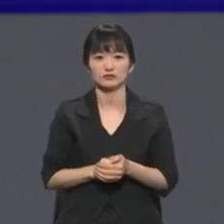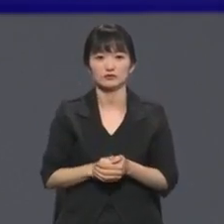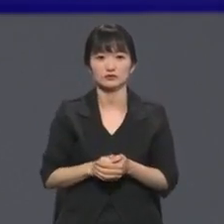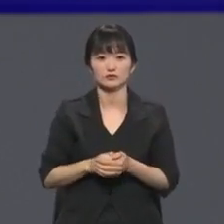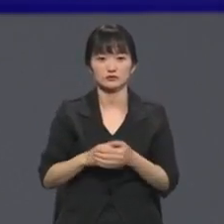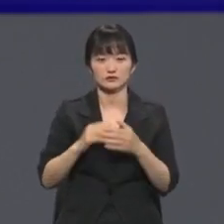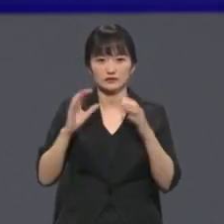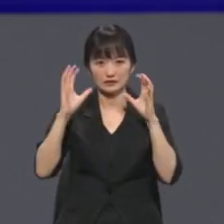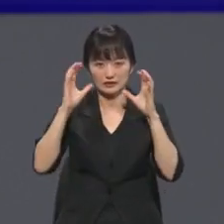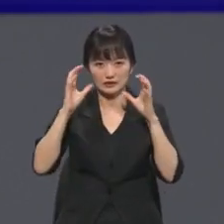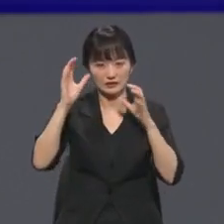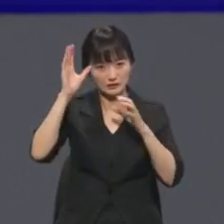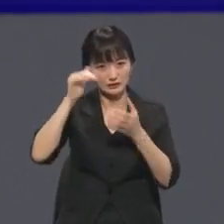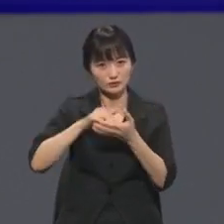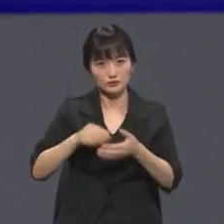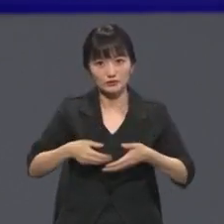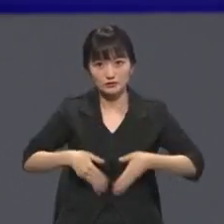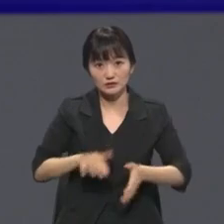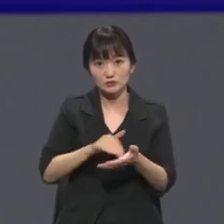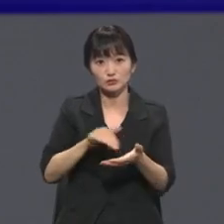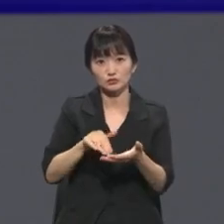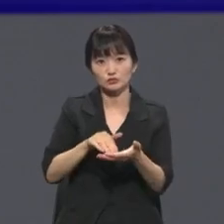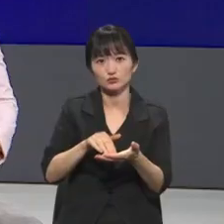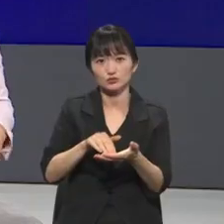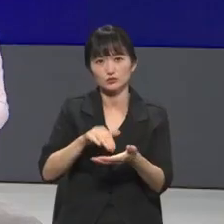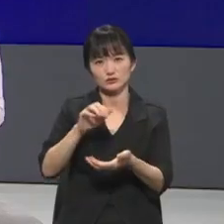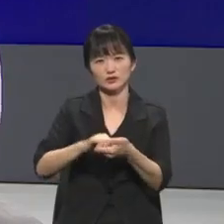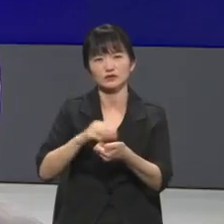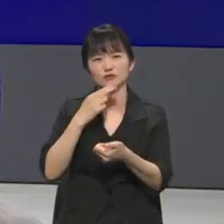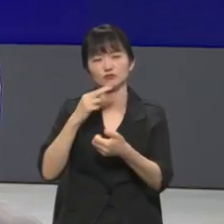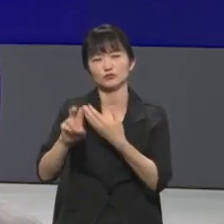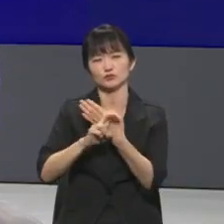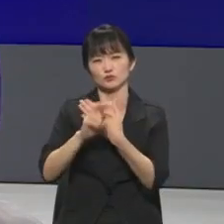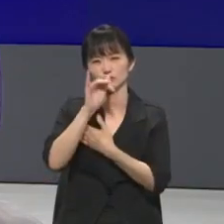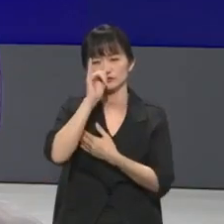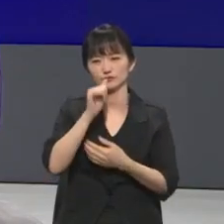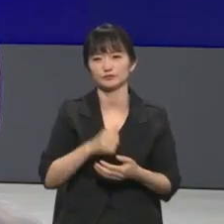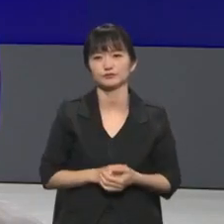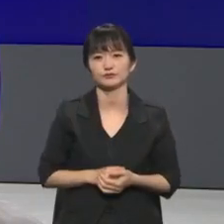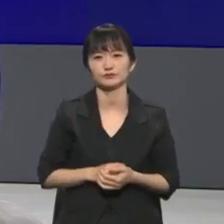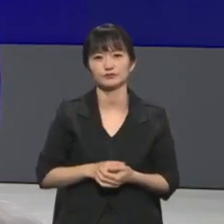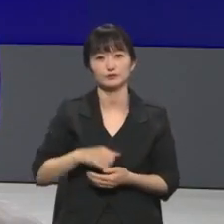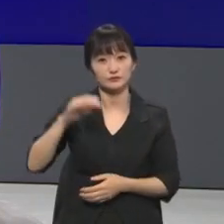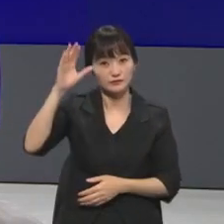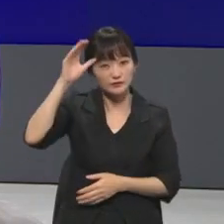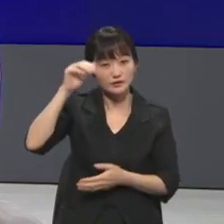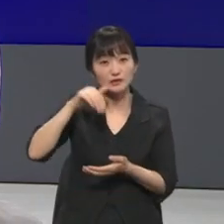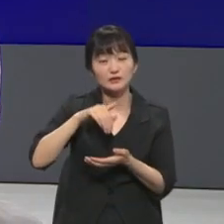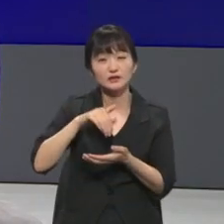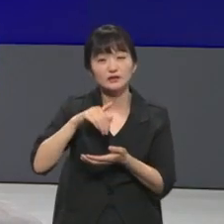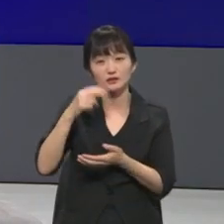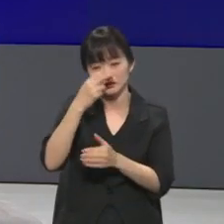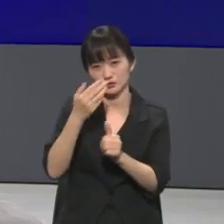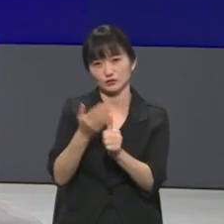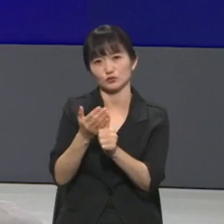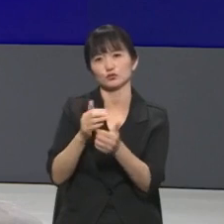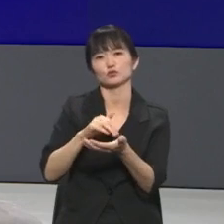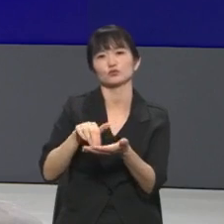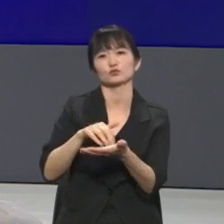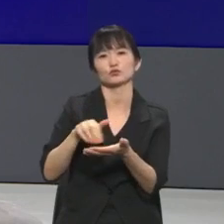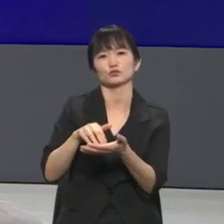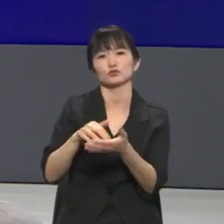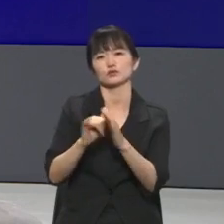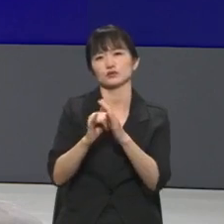전체 마리수를 제한하고 있지 않아서 일종의 편법을 조장하고 있다는 겁니다. 반려동물 천만 가구 시대라고 하는데